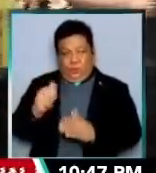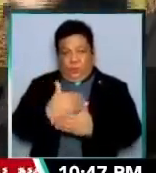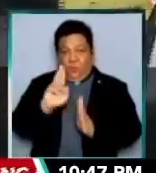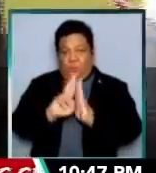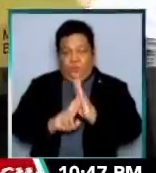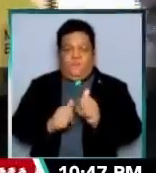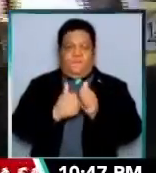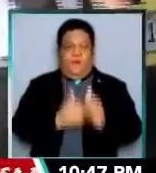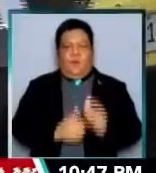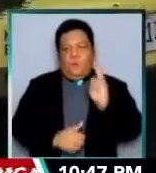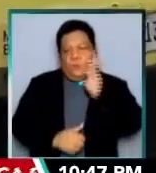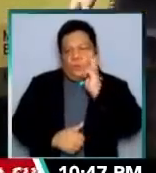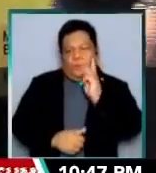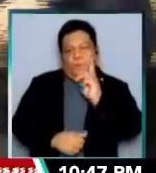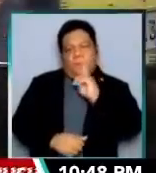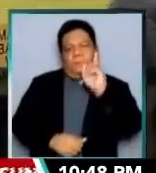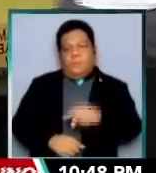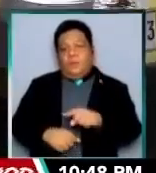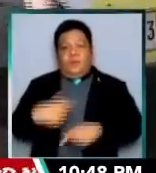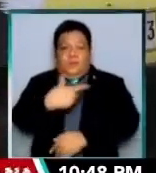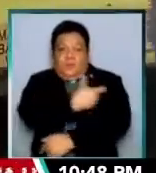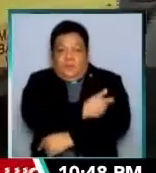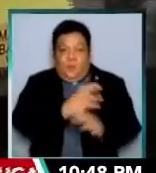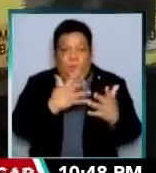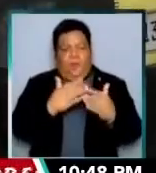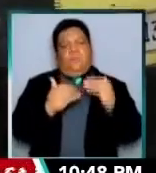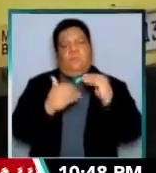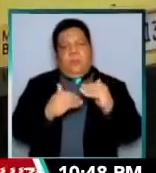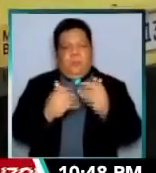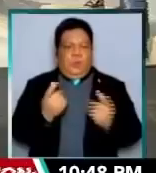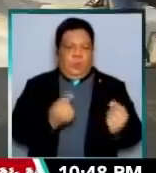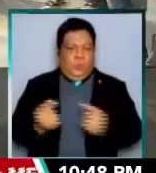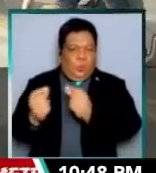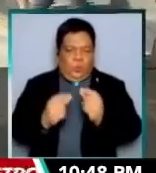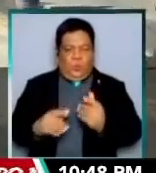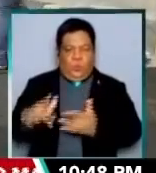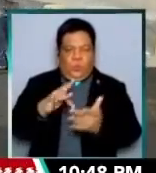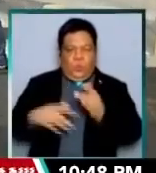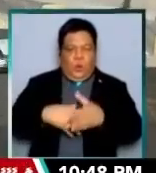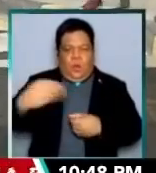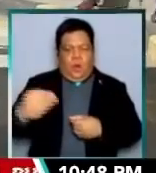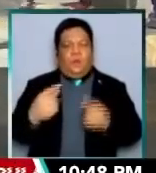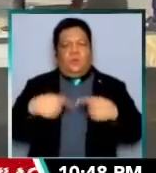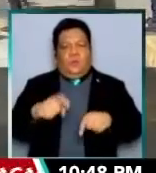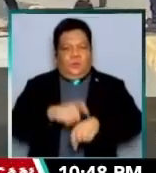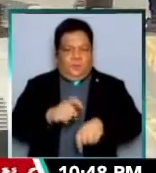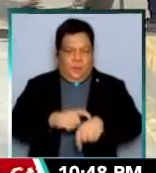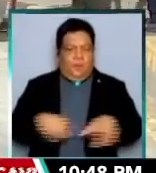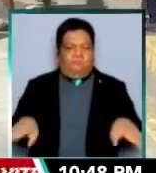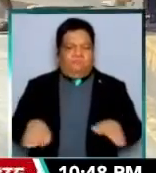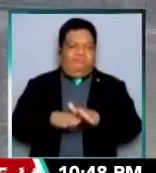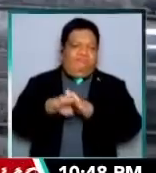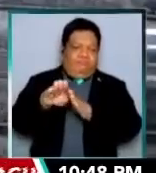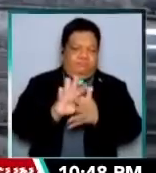ni Pangulong Duterte na limitahan ang galaw ng mga hindi pa bakunadong individual habang may surge ng COVID-19.